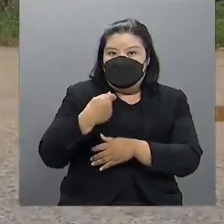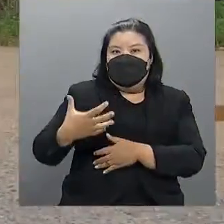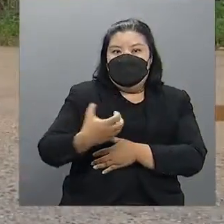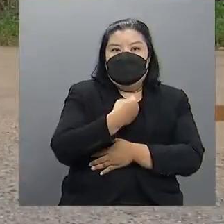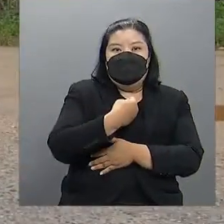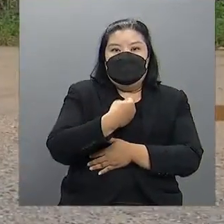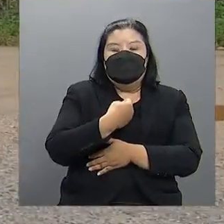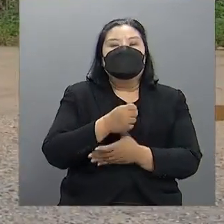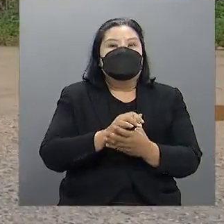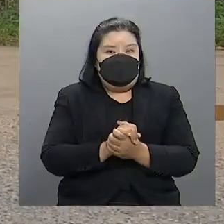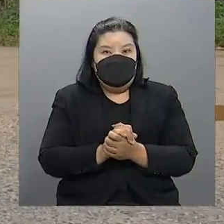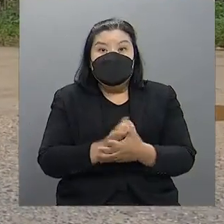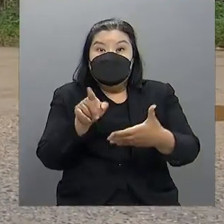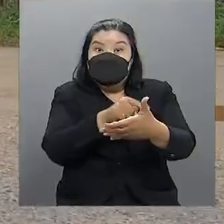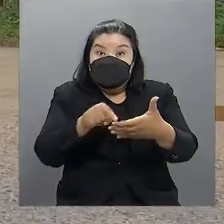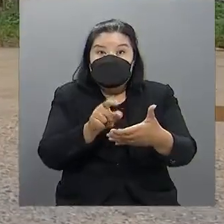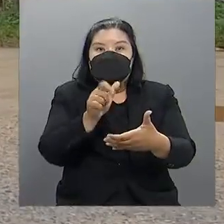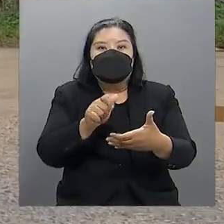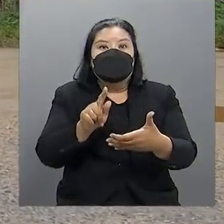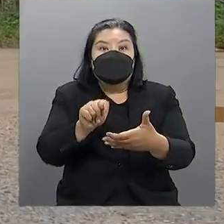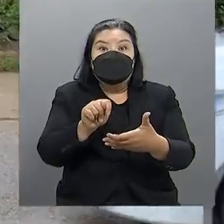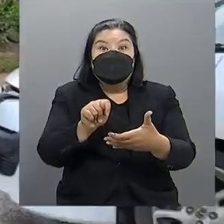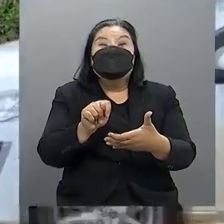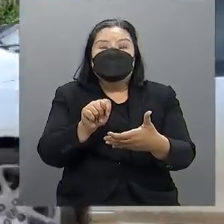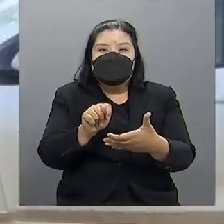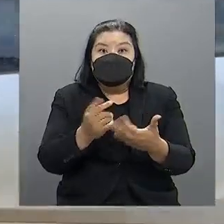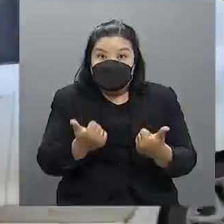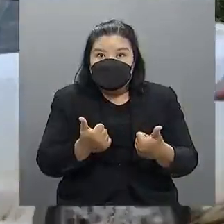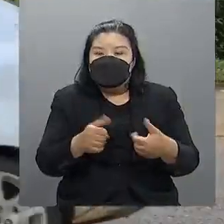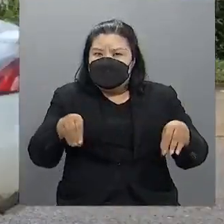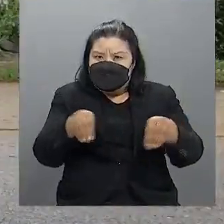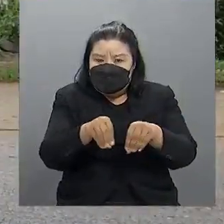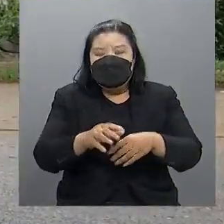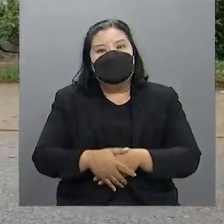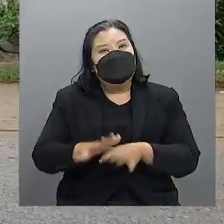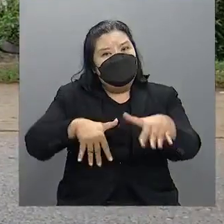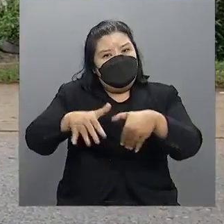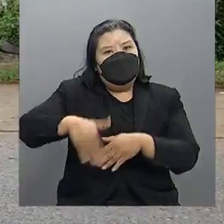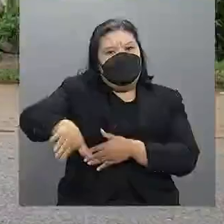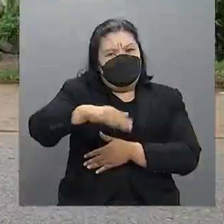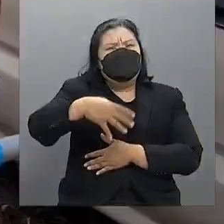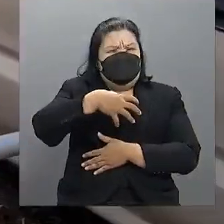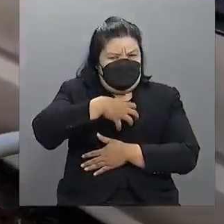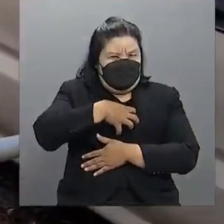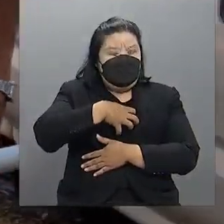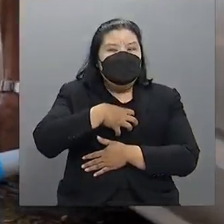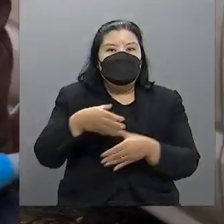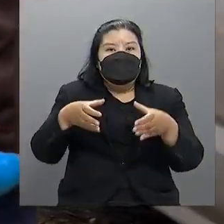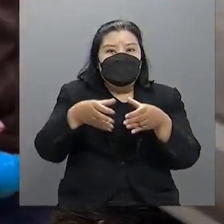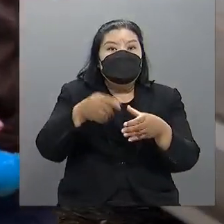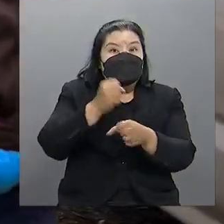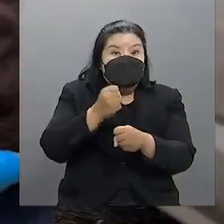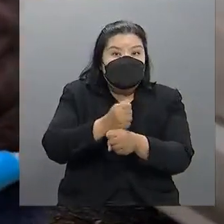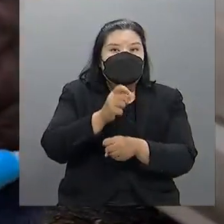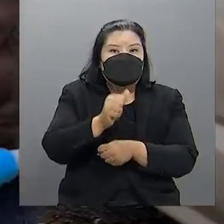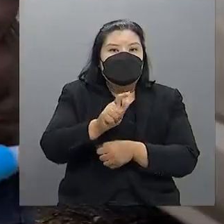การเลือกตั้งอบต.ในครั้งนี้ชาวบ้านในพื้นที่จึงมีความหวังว่าอบต.ชุดใหม่จะดำเนินการแก้ไขปรับป